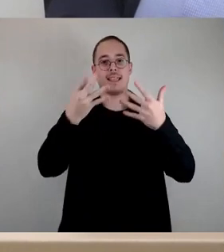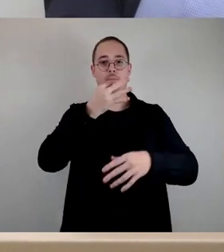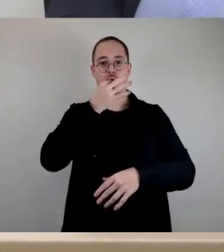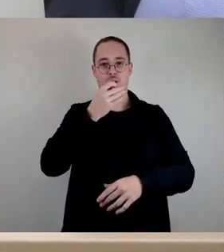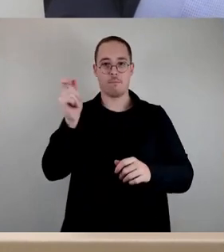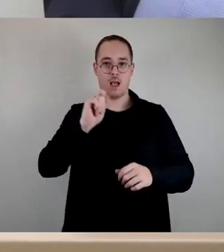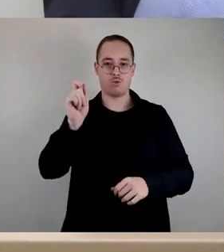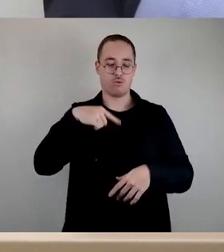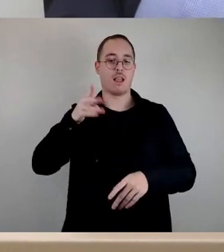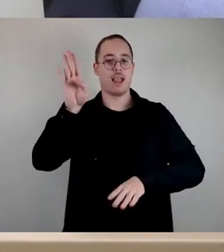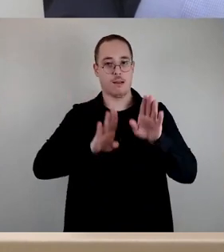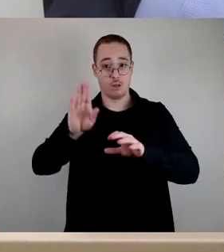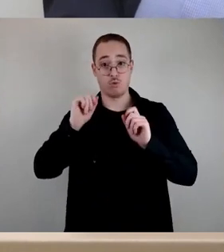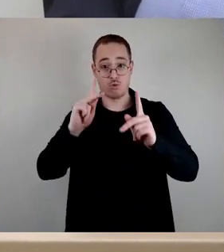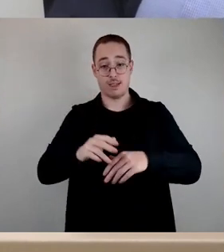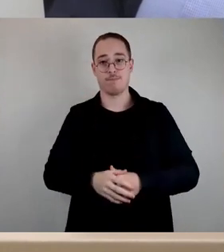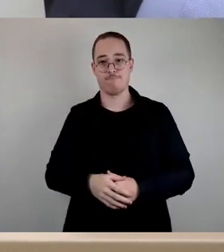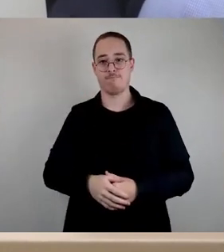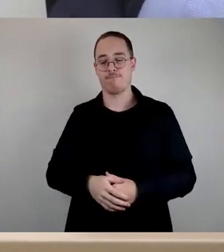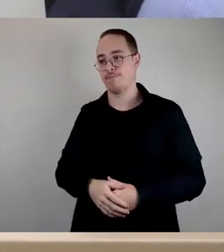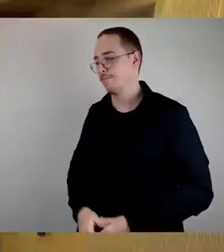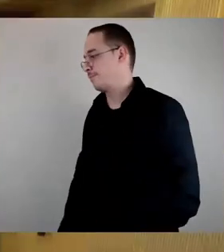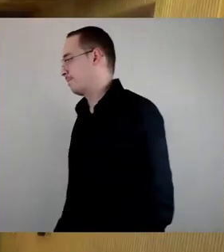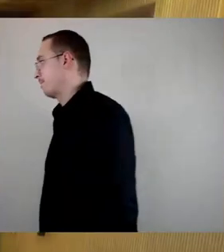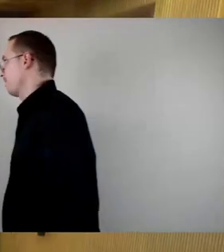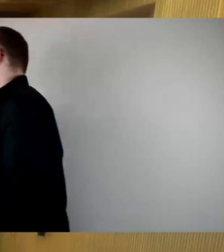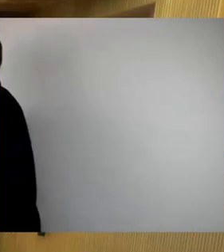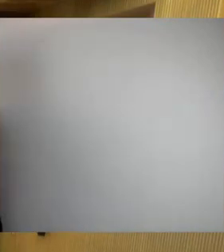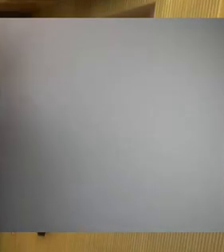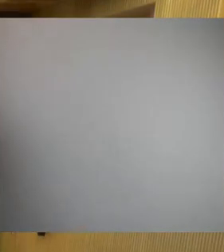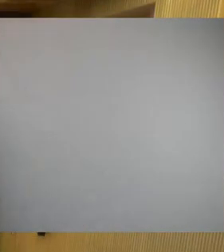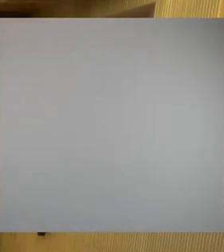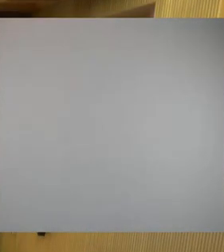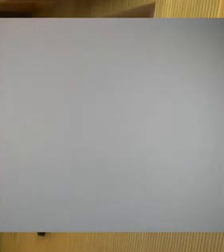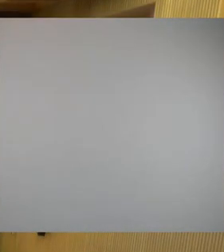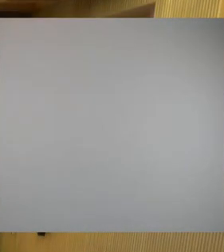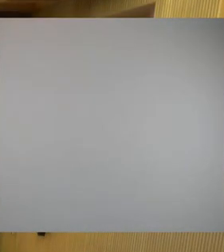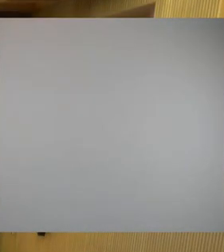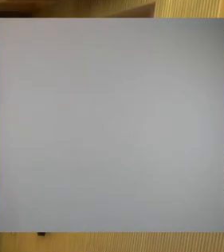die Abstimmung eintreten. Herr Kühn, bitte. Ja, meine sehr geehrten Damen und Herren Stadträte,